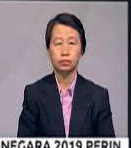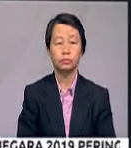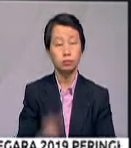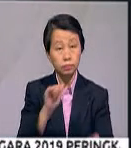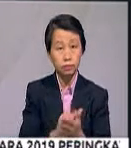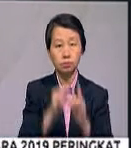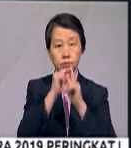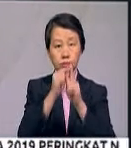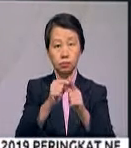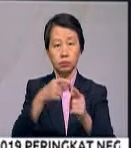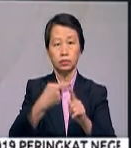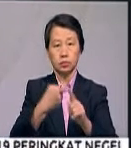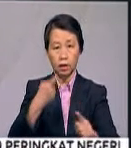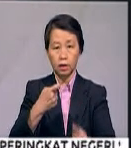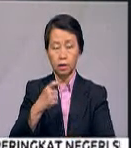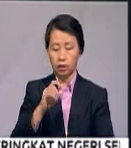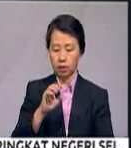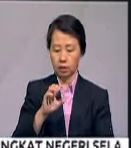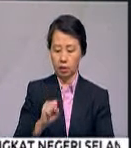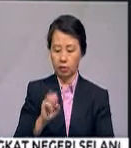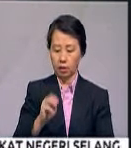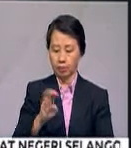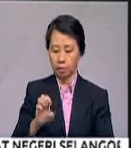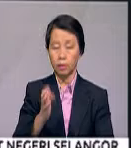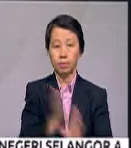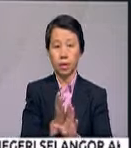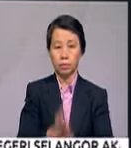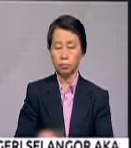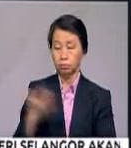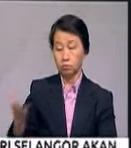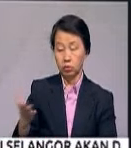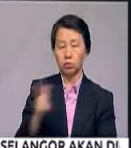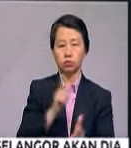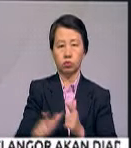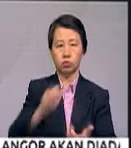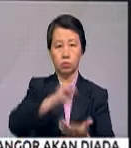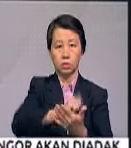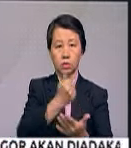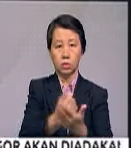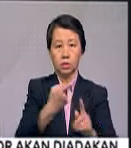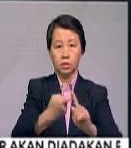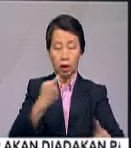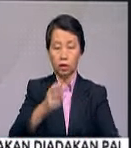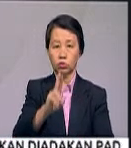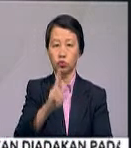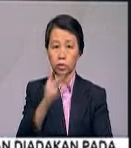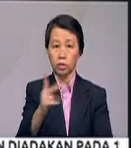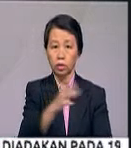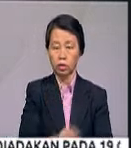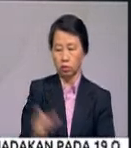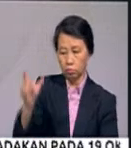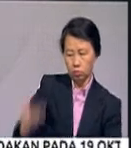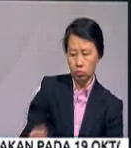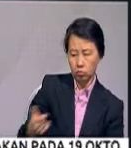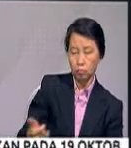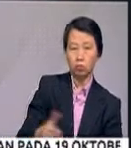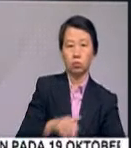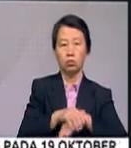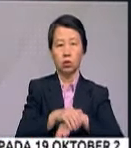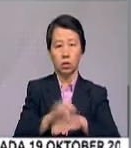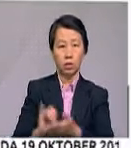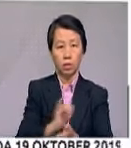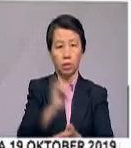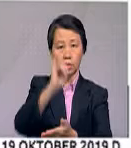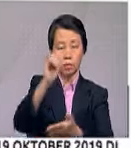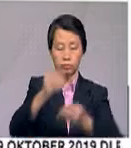Demikian kenyataan yang dikeluarkan SME Bank. Beliau adalah lulusan perakaunan dari United Kingdom, juga merupakan ahli British Institute